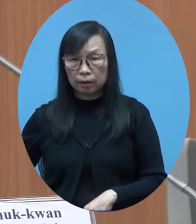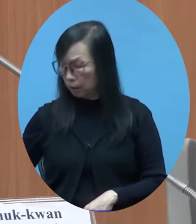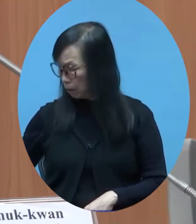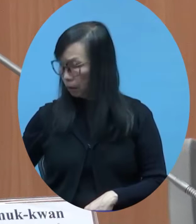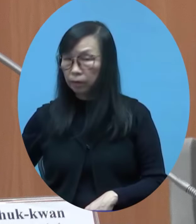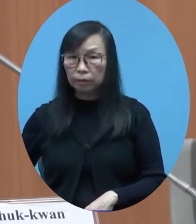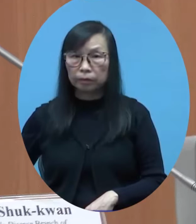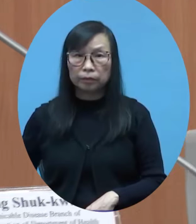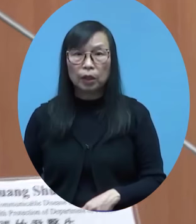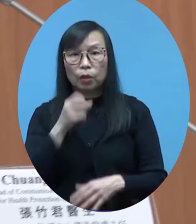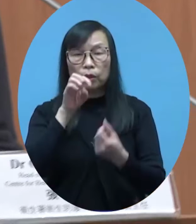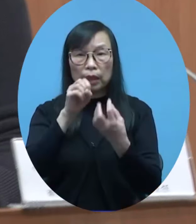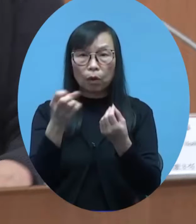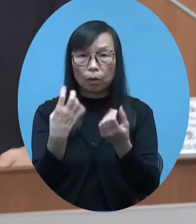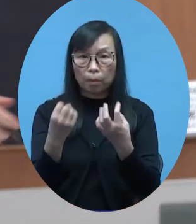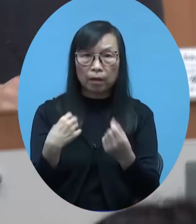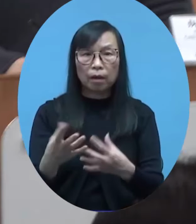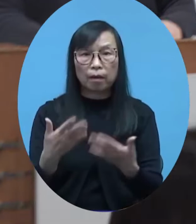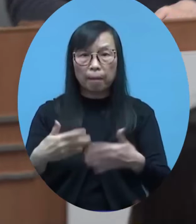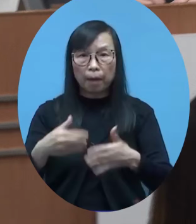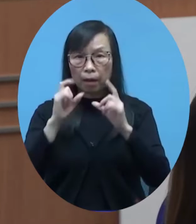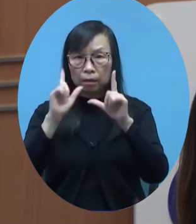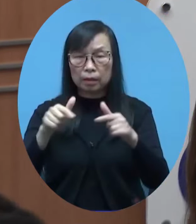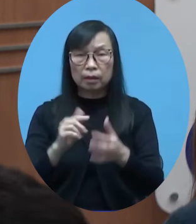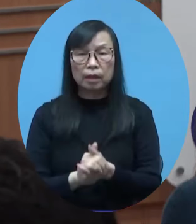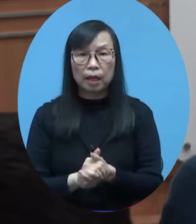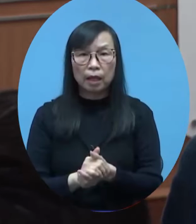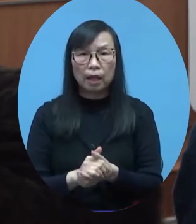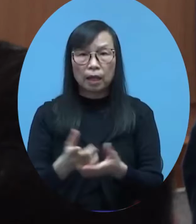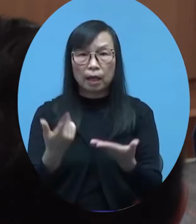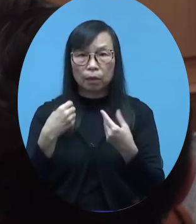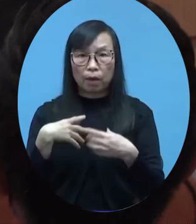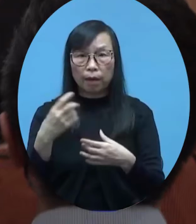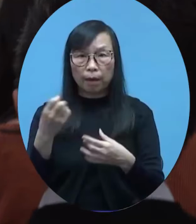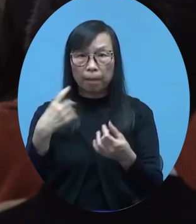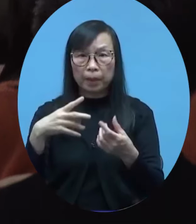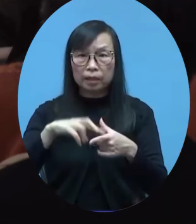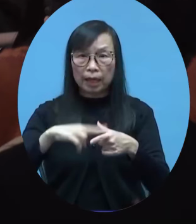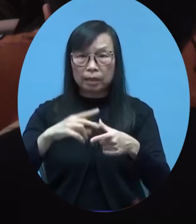手，交俾你嘅麥發問。咁喺發問前，請介紹下自己代表嘅傳媒機構。